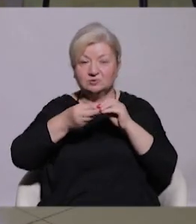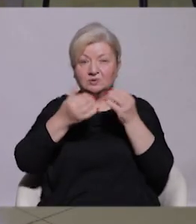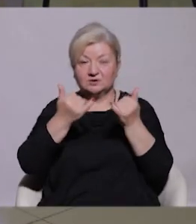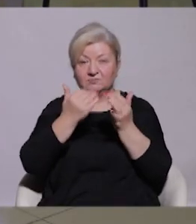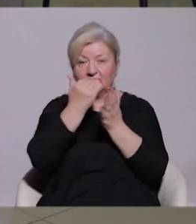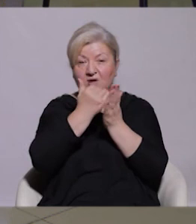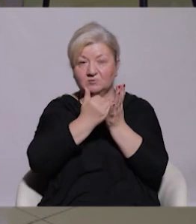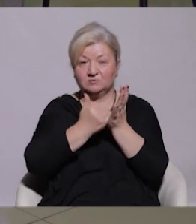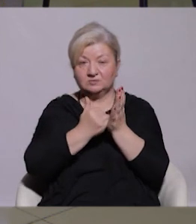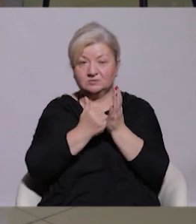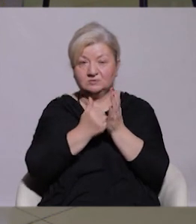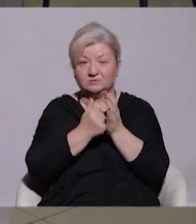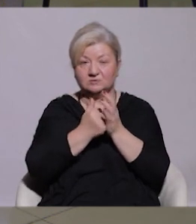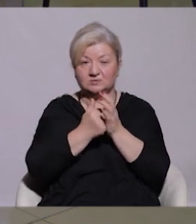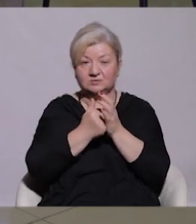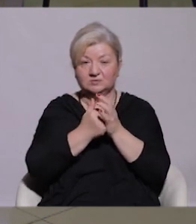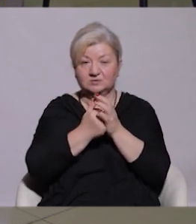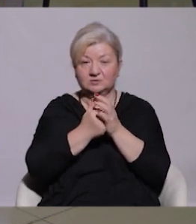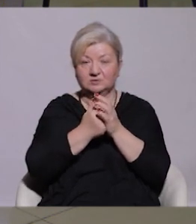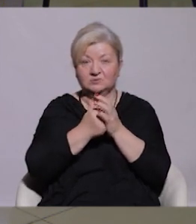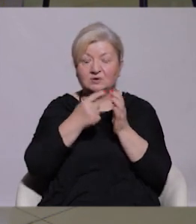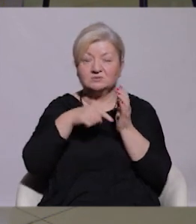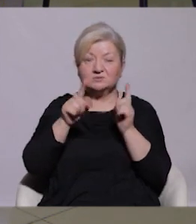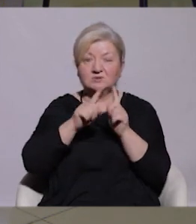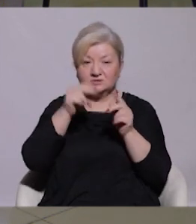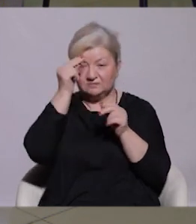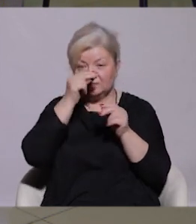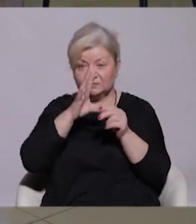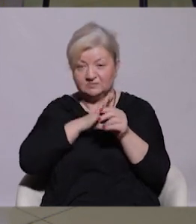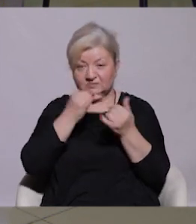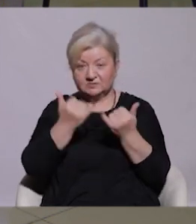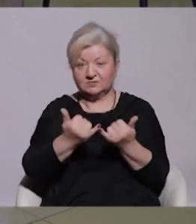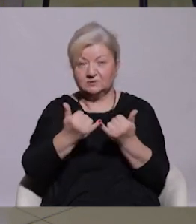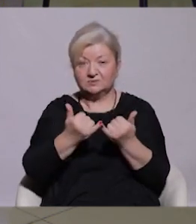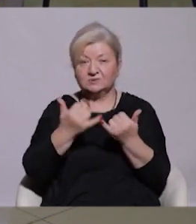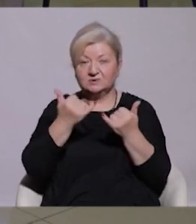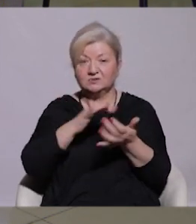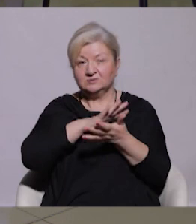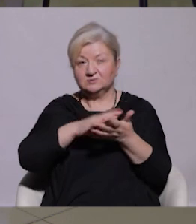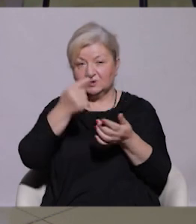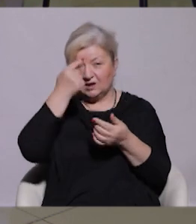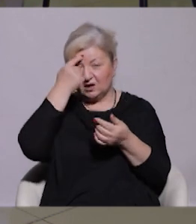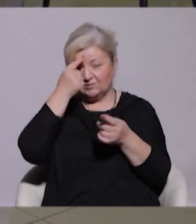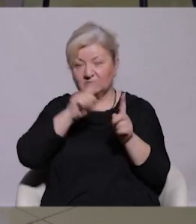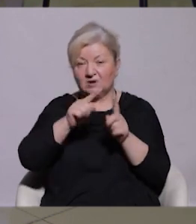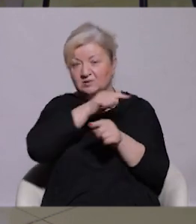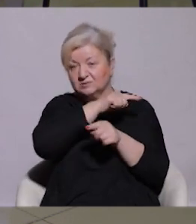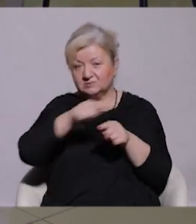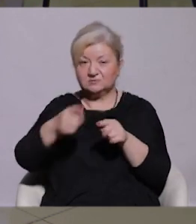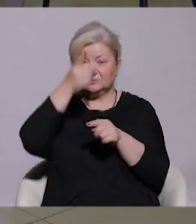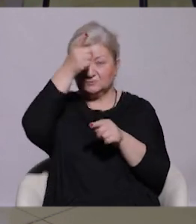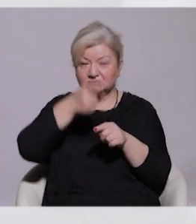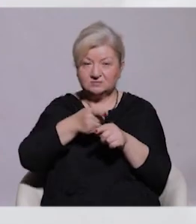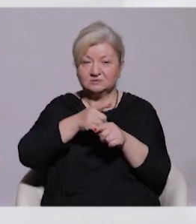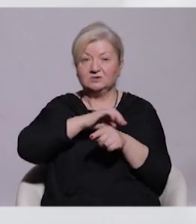შევაჯამოთ დღევანდელი გაკვეთილის ის მასალა რაც შევისწავლეთ დღეს ჩვენ გავიგეთ თუ რა არის განივი და გრძივი